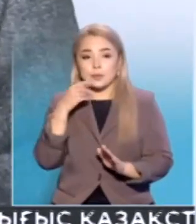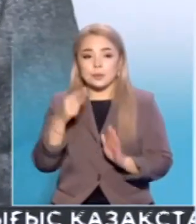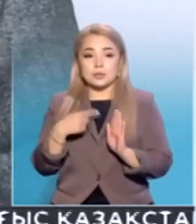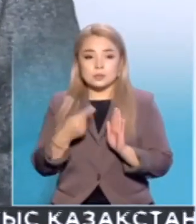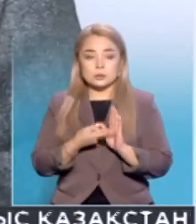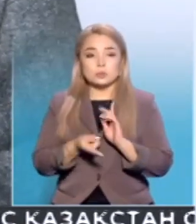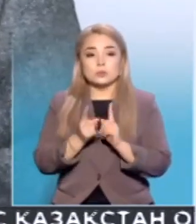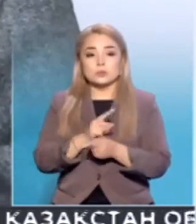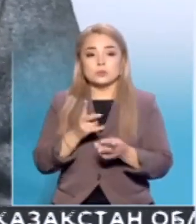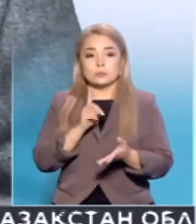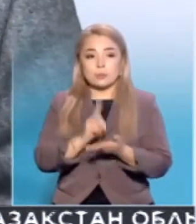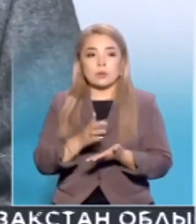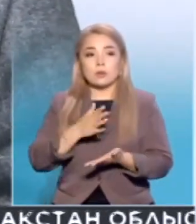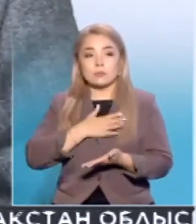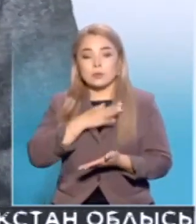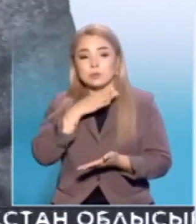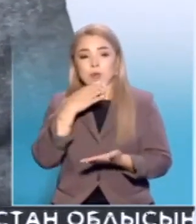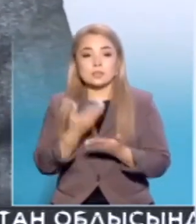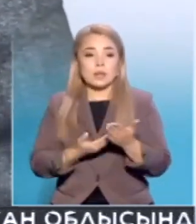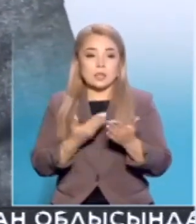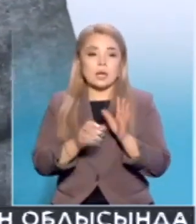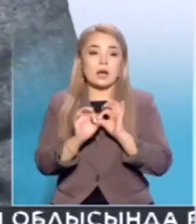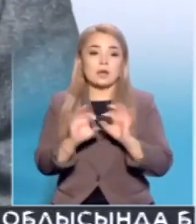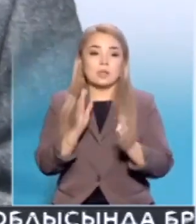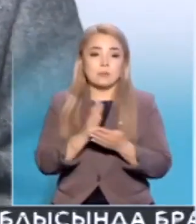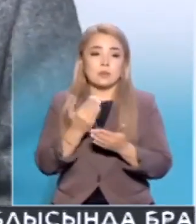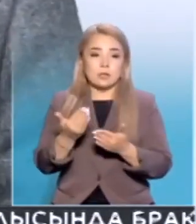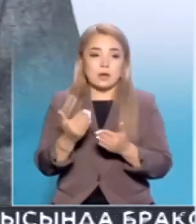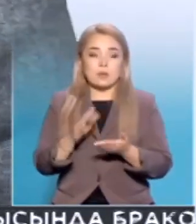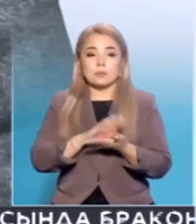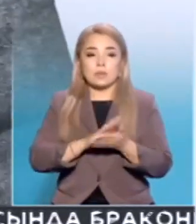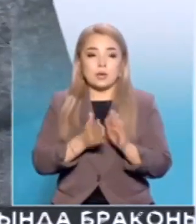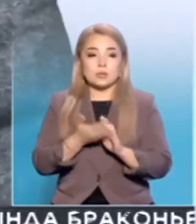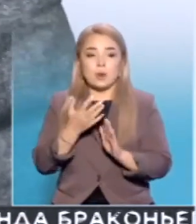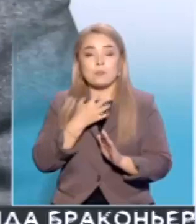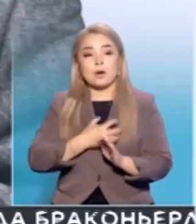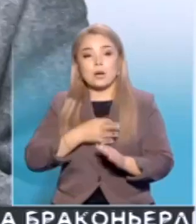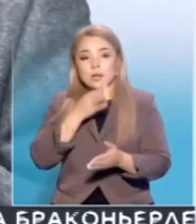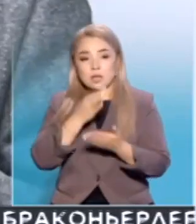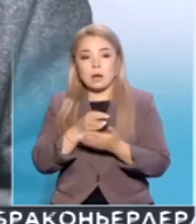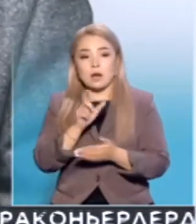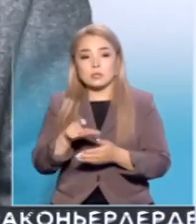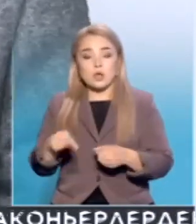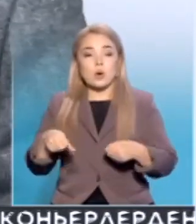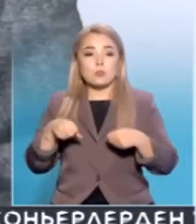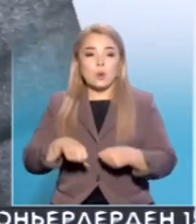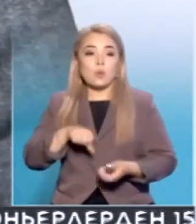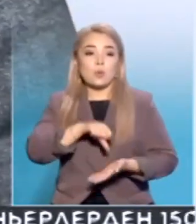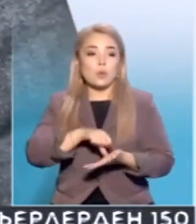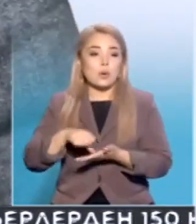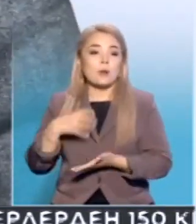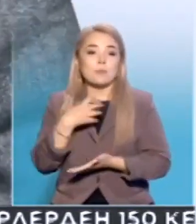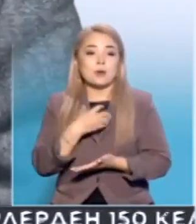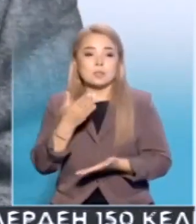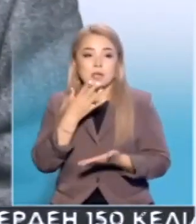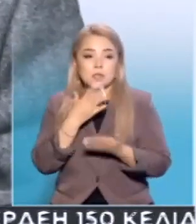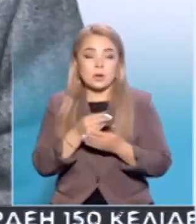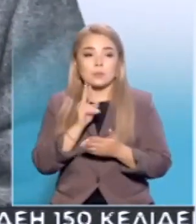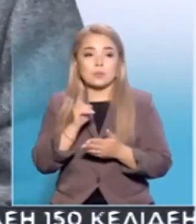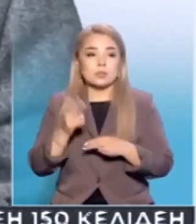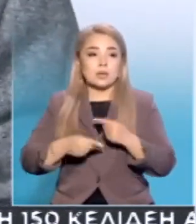өзгерту керекпіз. Бізде қазір көп сарапшылар айтып жатыр. Конституциялық соттың маңыздылығы, адам құқығының өкілінің маңыздылығы,